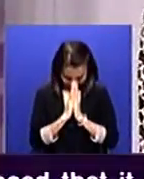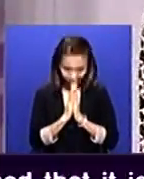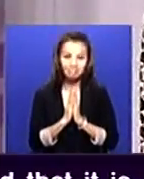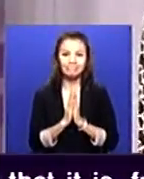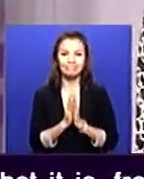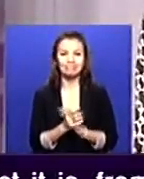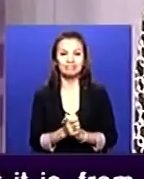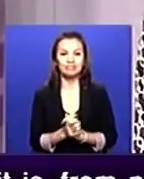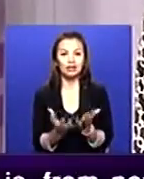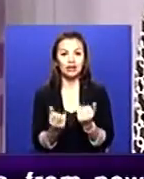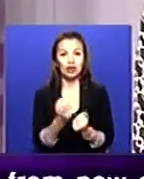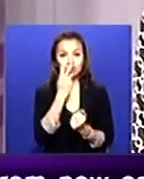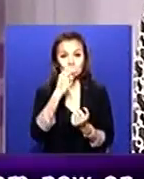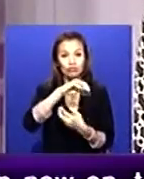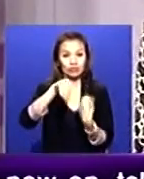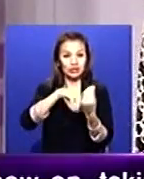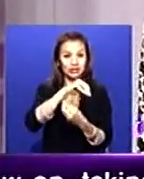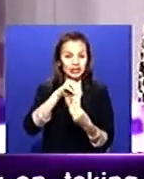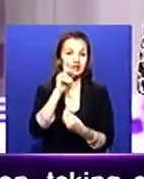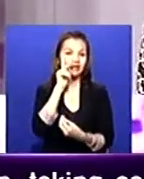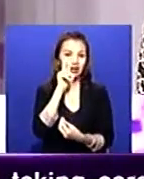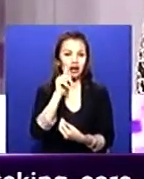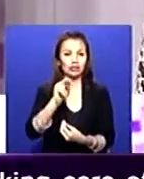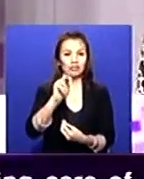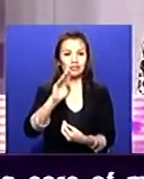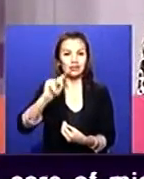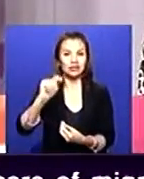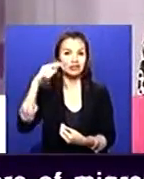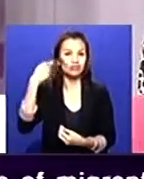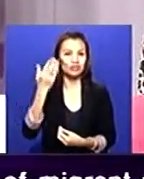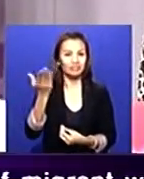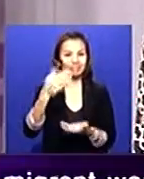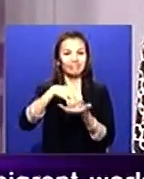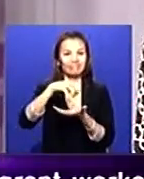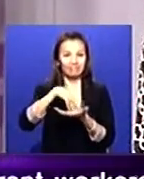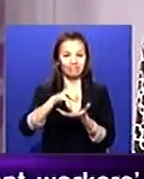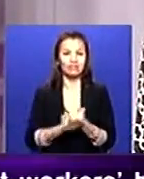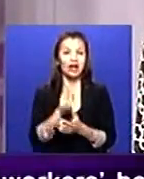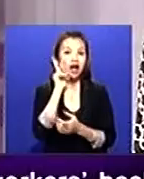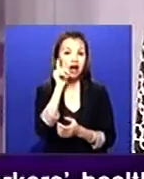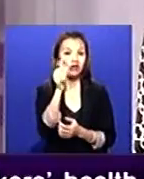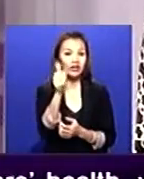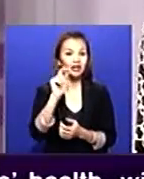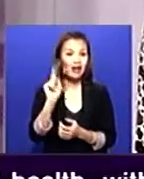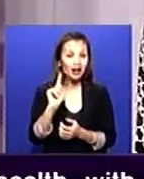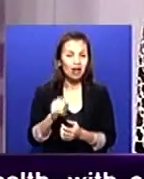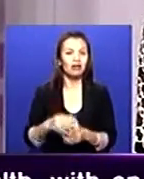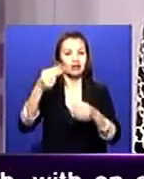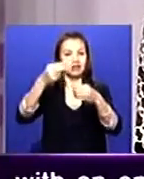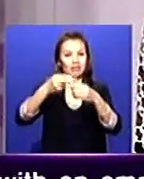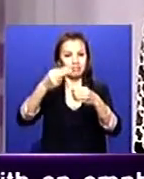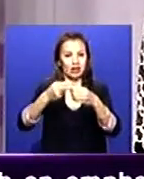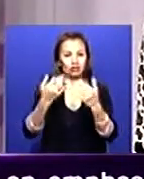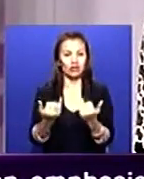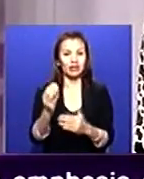สวัสดีค่ะคุณผู้ชมคะต้อนรับเข้าสู่ช่วงของ11เศรษฐกิจนะคะวันนี้พบกับดิฉันอรดาเผ่าวิบูลย์ค่ะก่อนอื่นมาดูข่าวดีกันก่อนเลยนะคะเรื่องของราคาน้ำมันล่าสุดบางจ